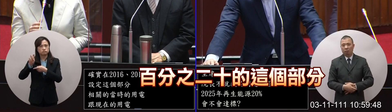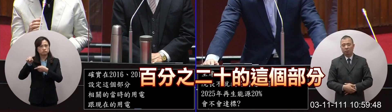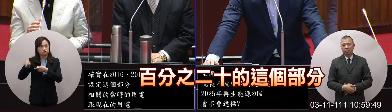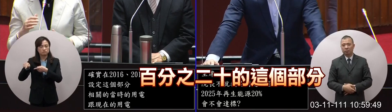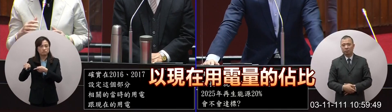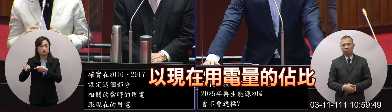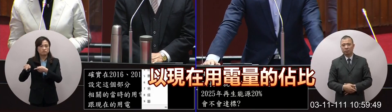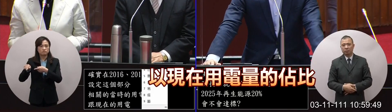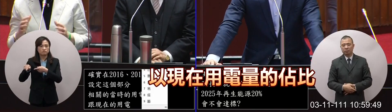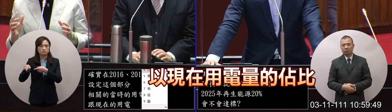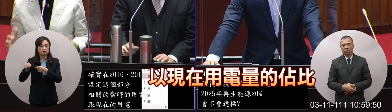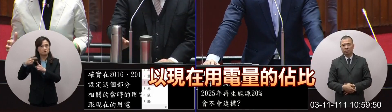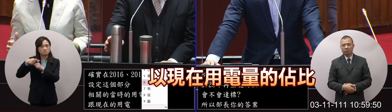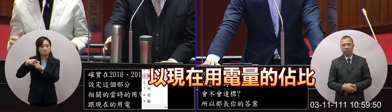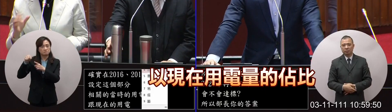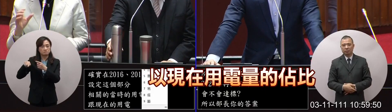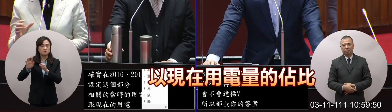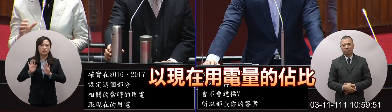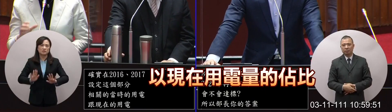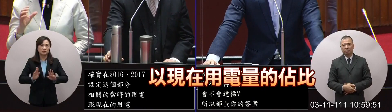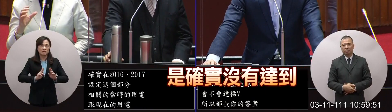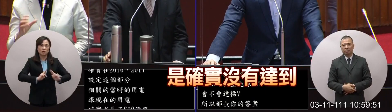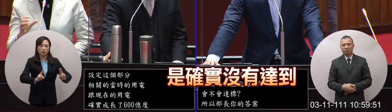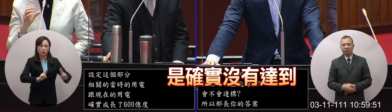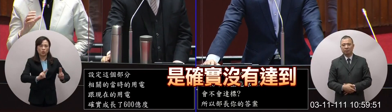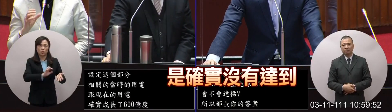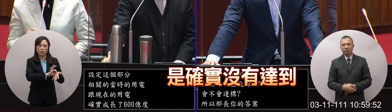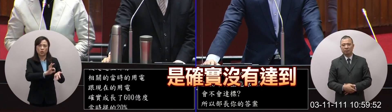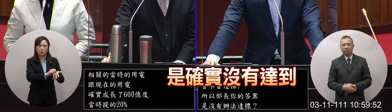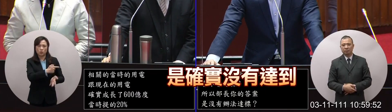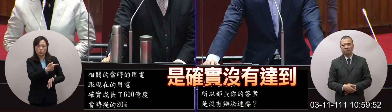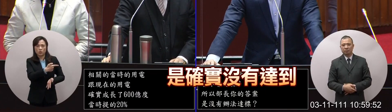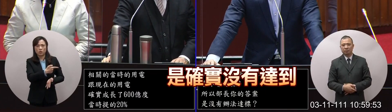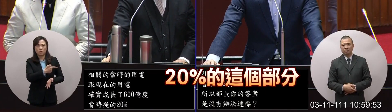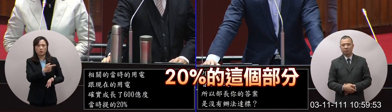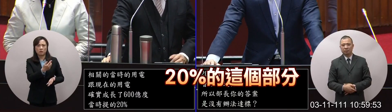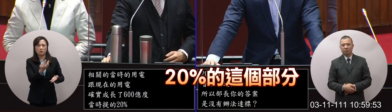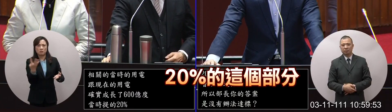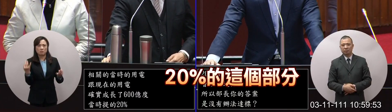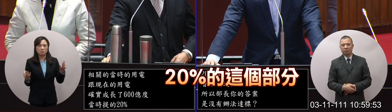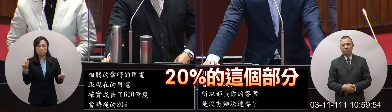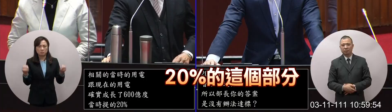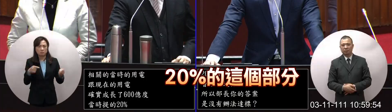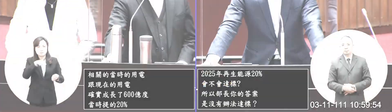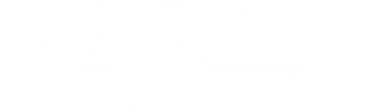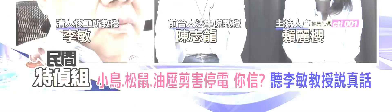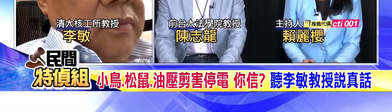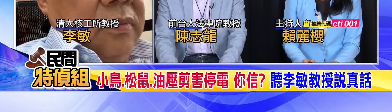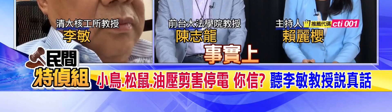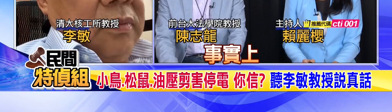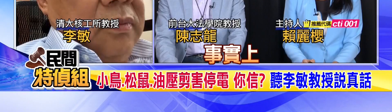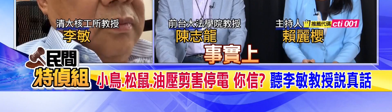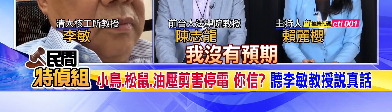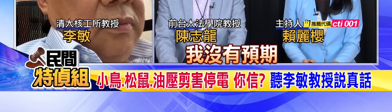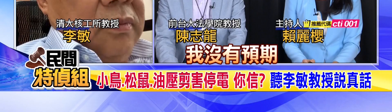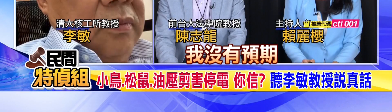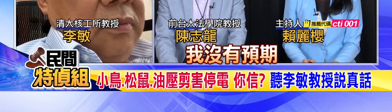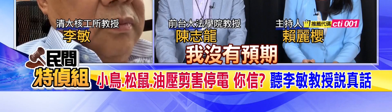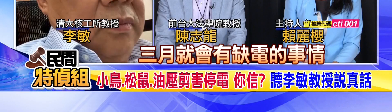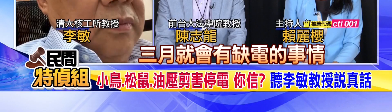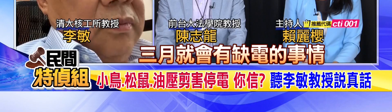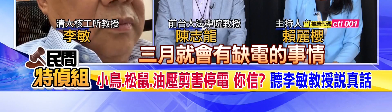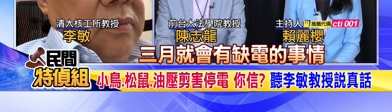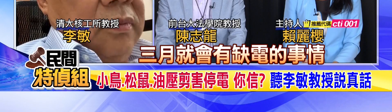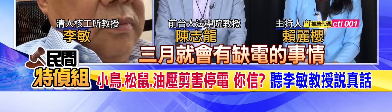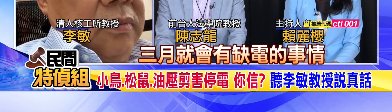20%的这个部分，以现在的用电量的占比，是确实没有达到20%的这个部分。 事实上，我没有预期三